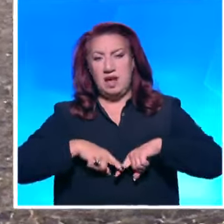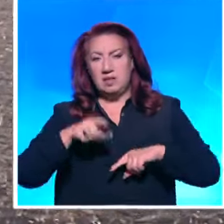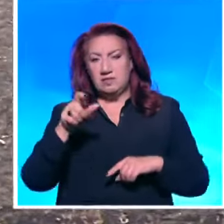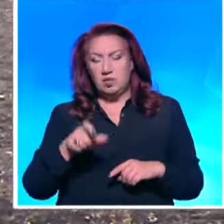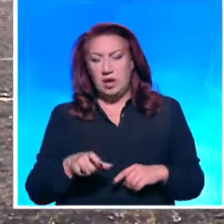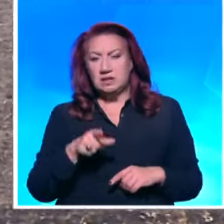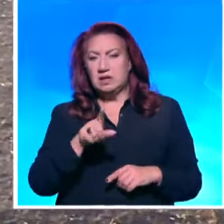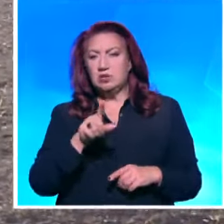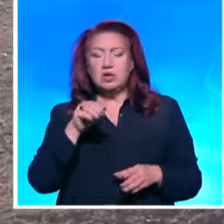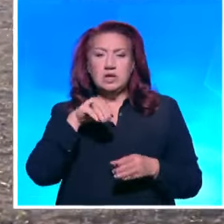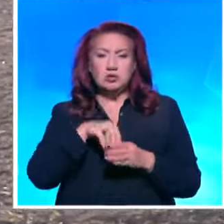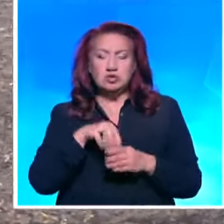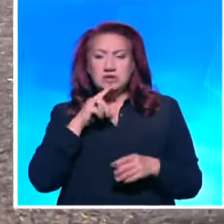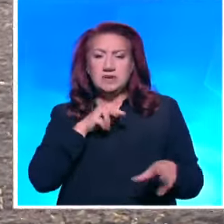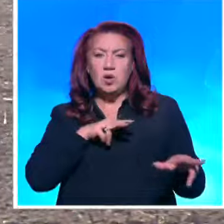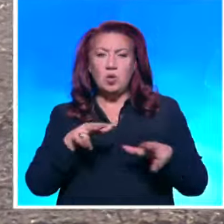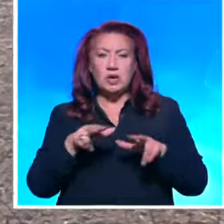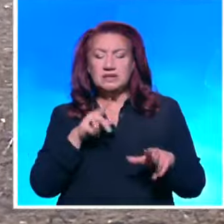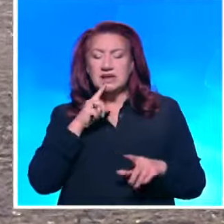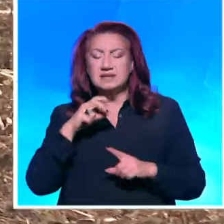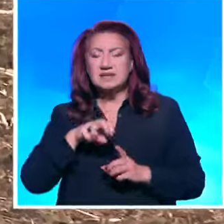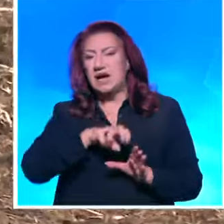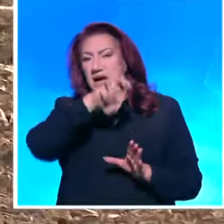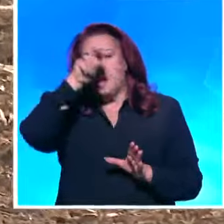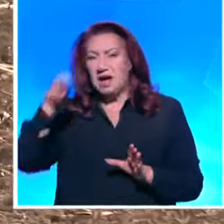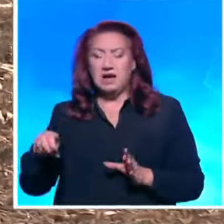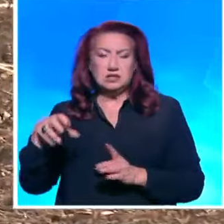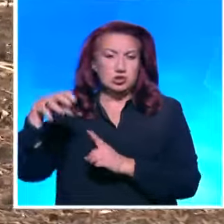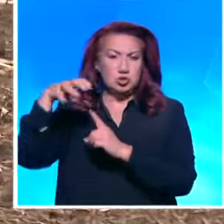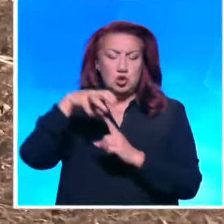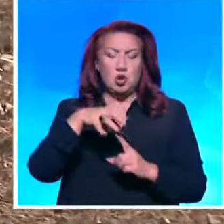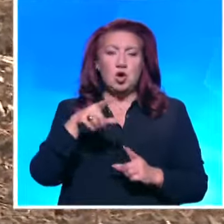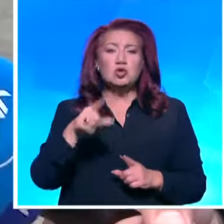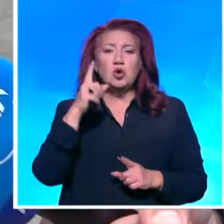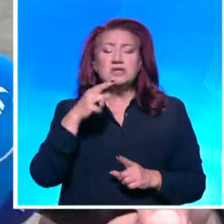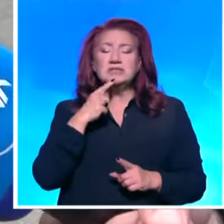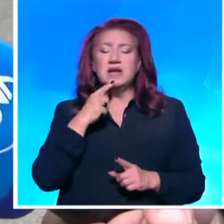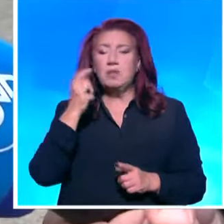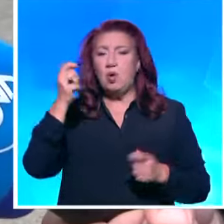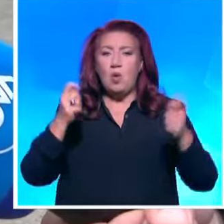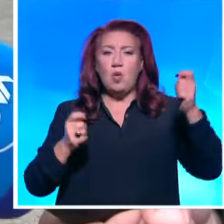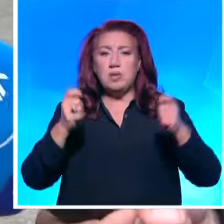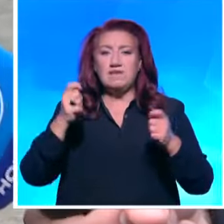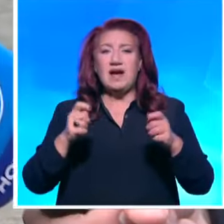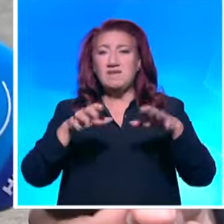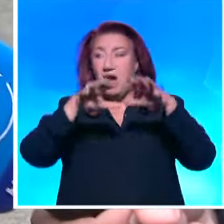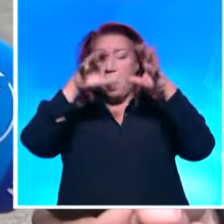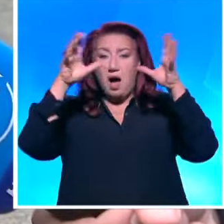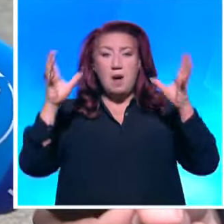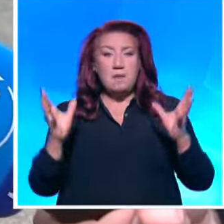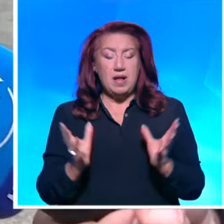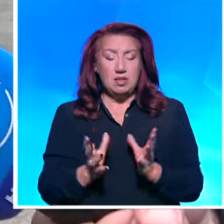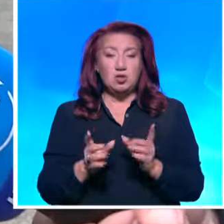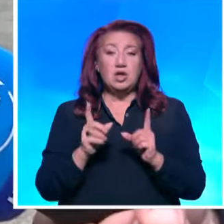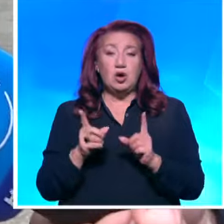не е участвал в организацията на скоковете. Неговата дейност е единствено само да управлява балона. И този, който организира вече скачването